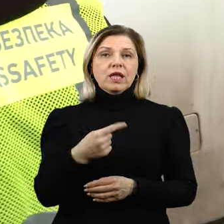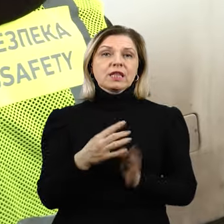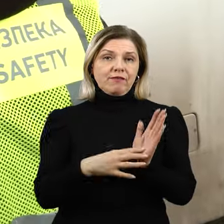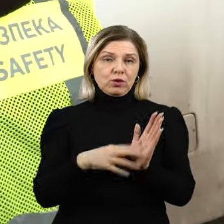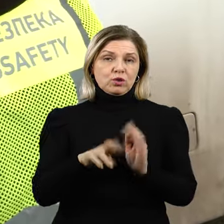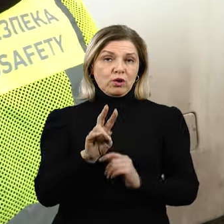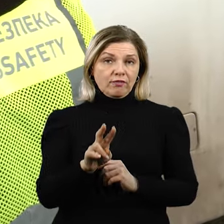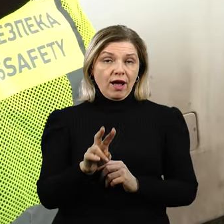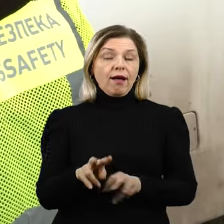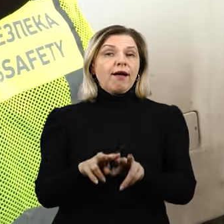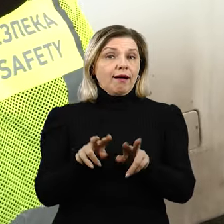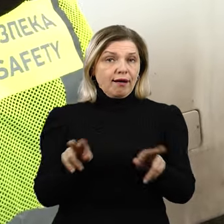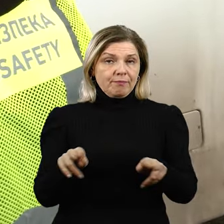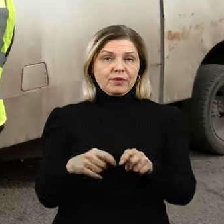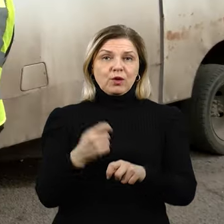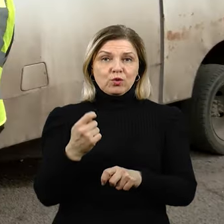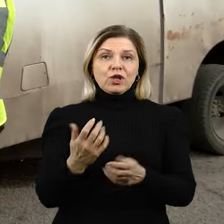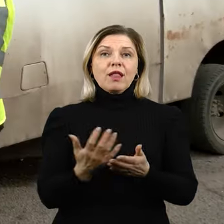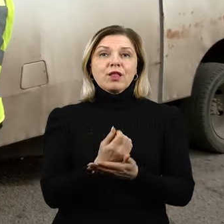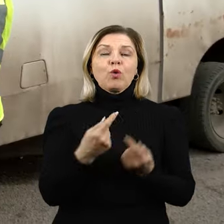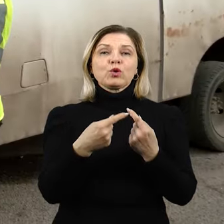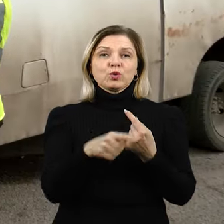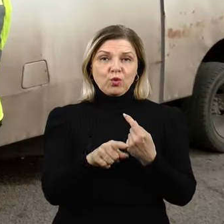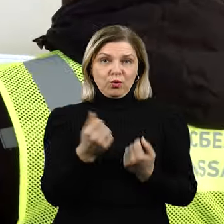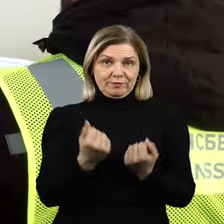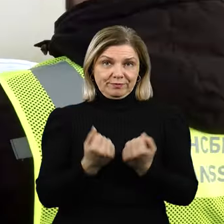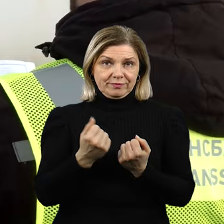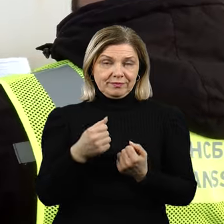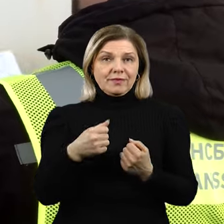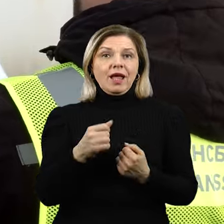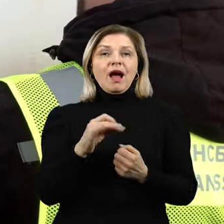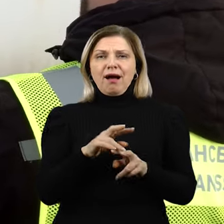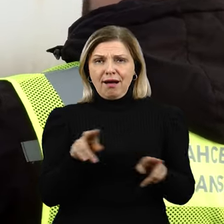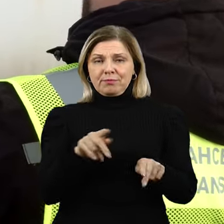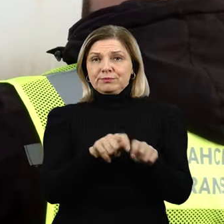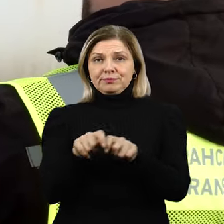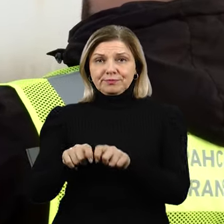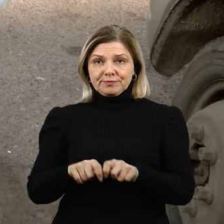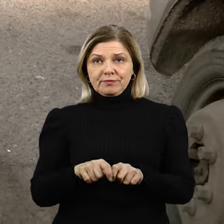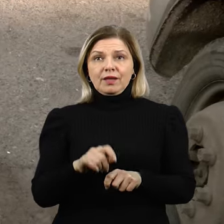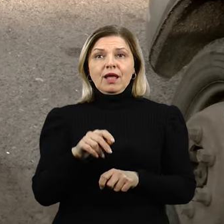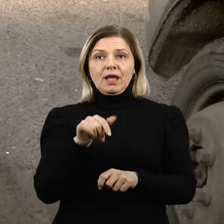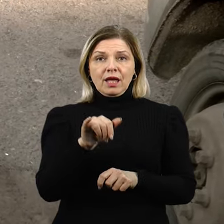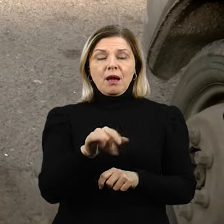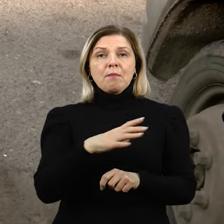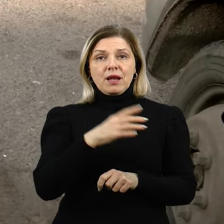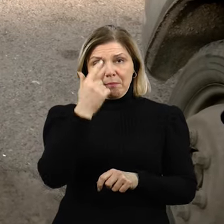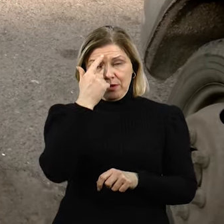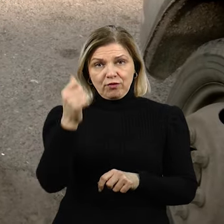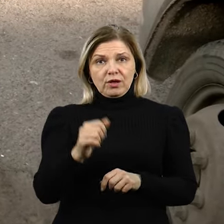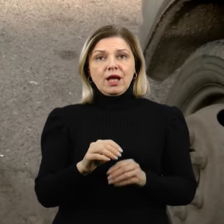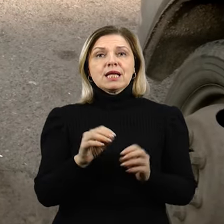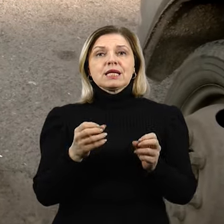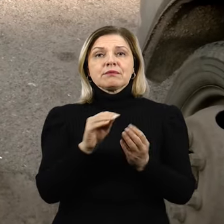точним. Аналогічне порушення знаходять ще в одному пасажирському транспорті. Процедура та ж сама. Про нього перевізника попереджають,